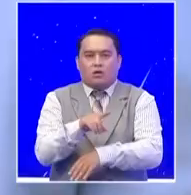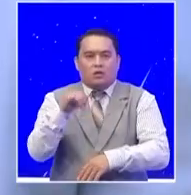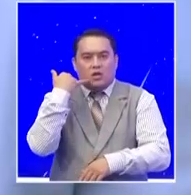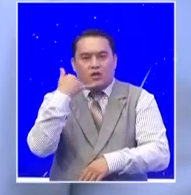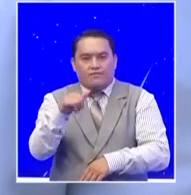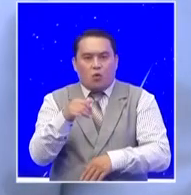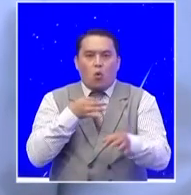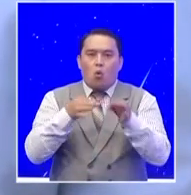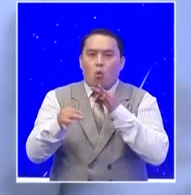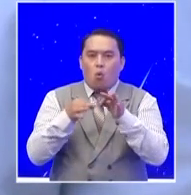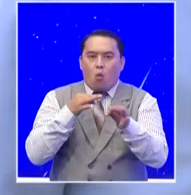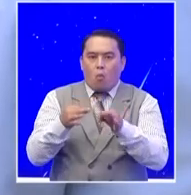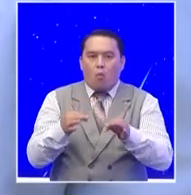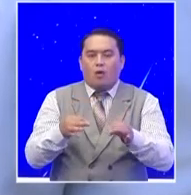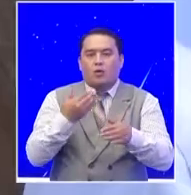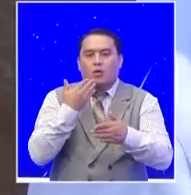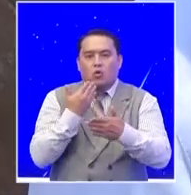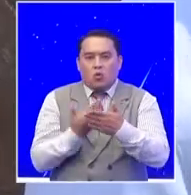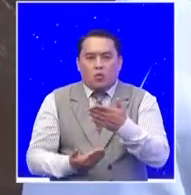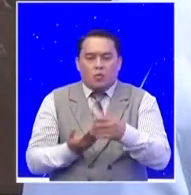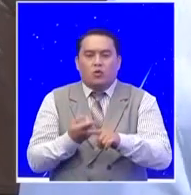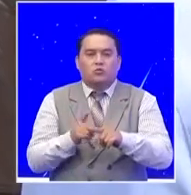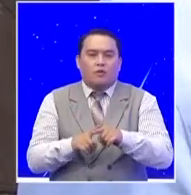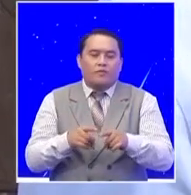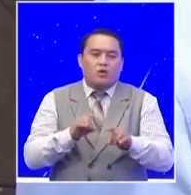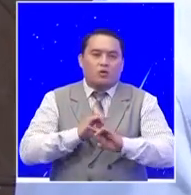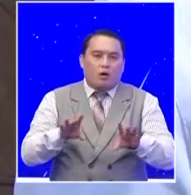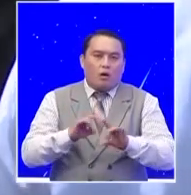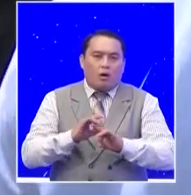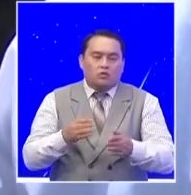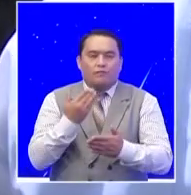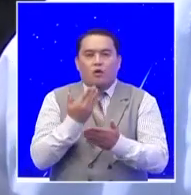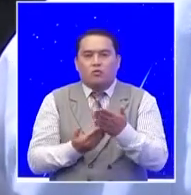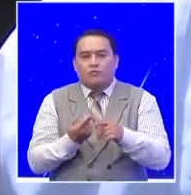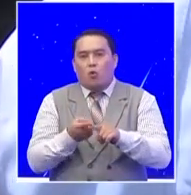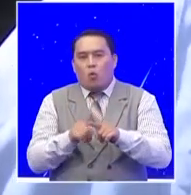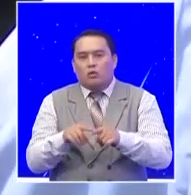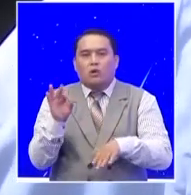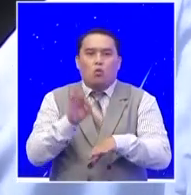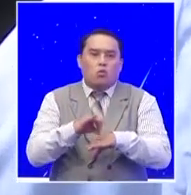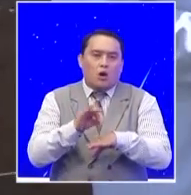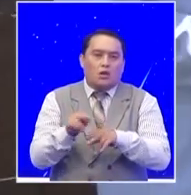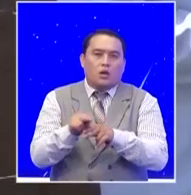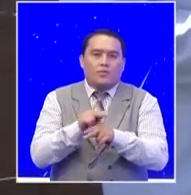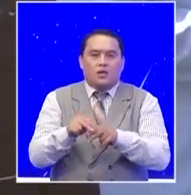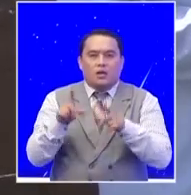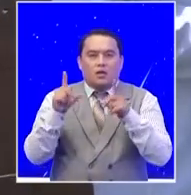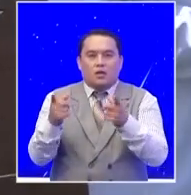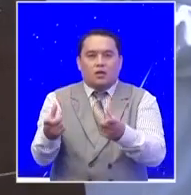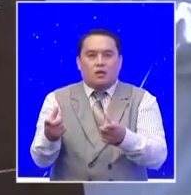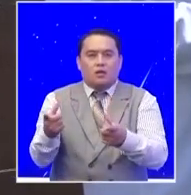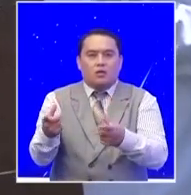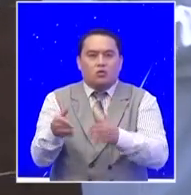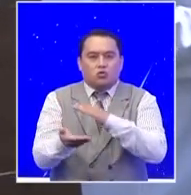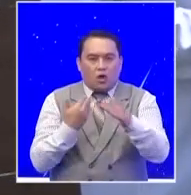телефон арқылы консультативтік кеңес береді. Халыққа айтар насихаттары бір. Ауыра қалған жағдайда емханаға келмей, дәрігерді